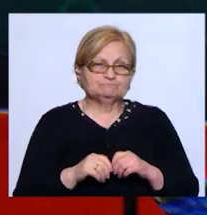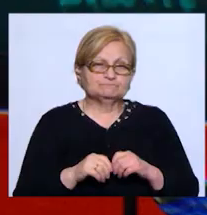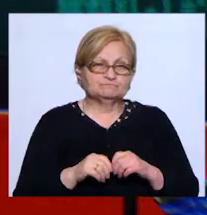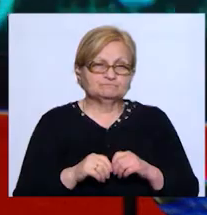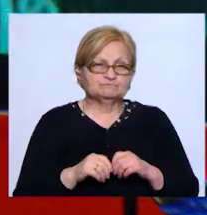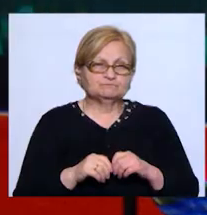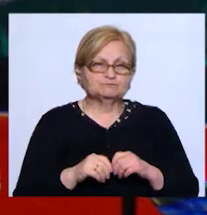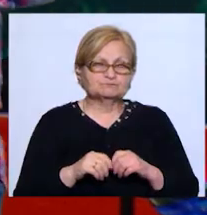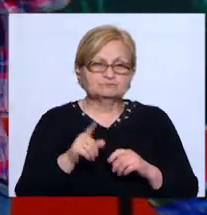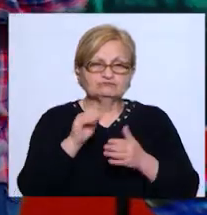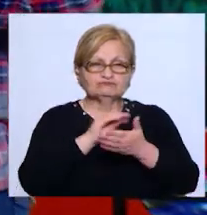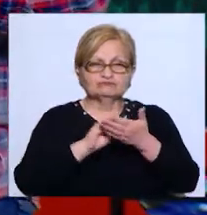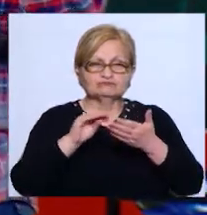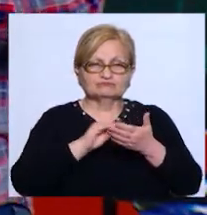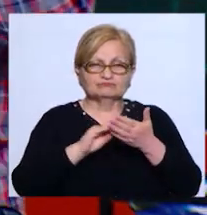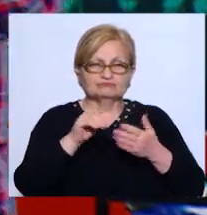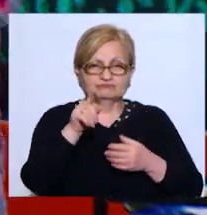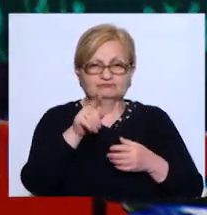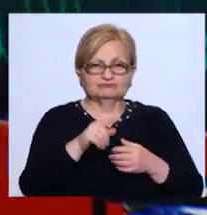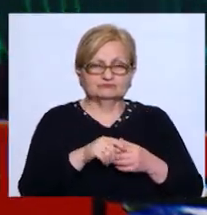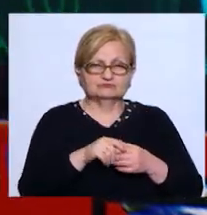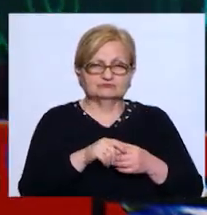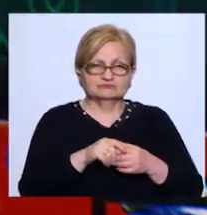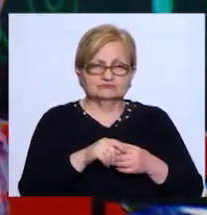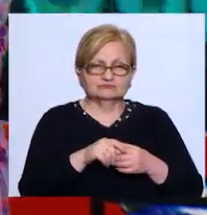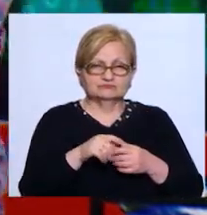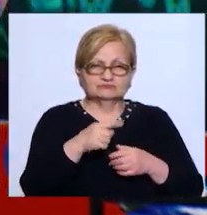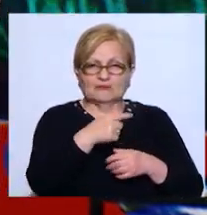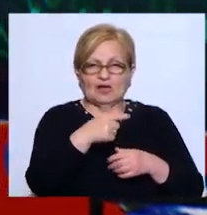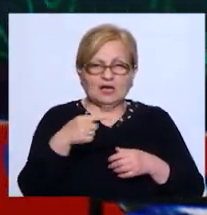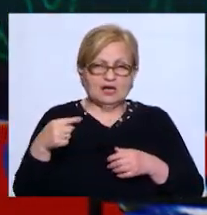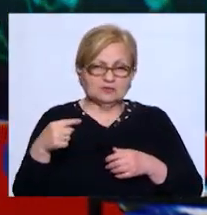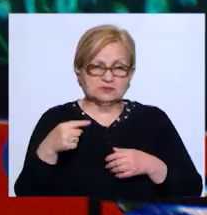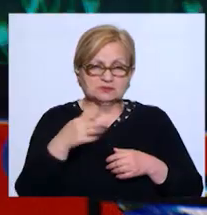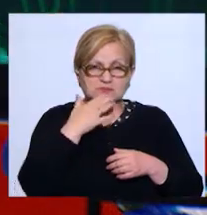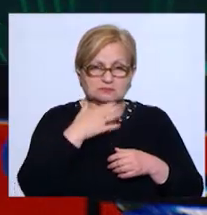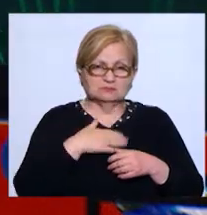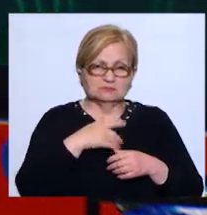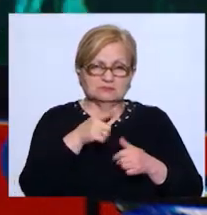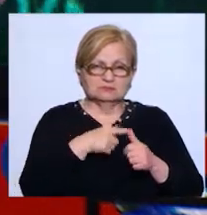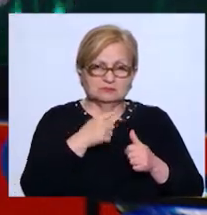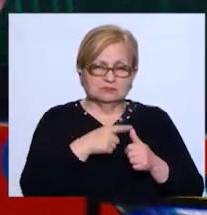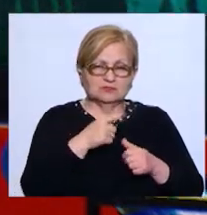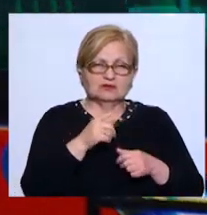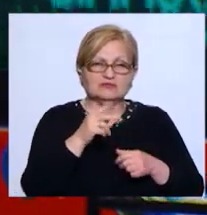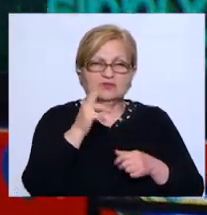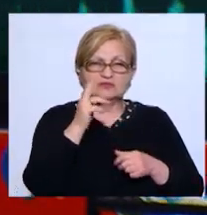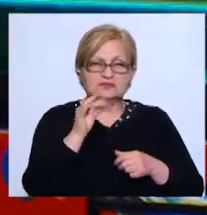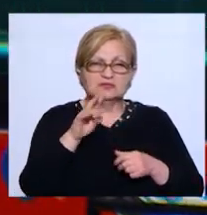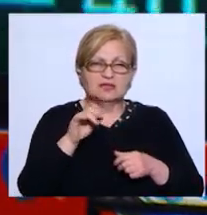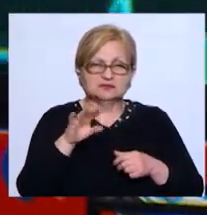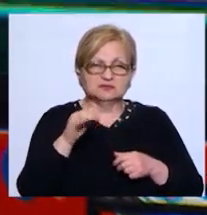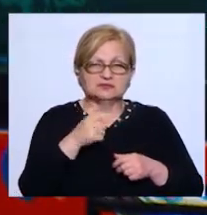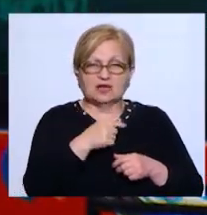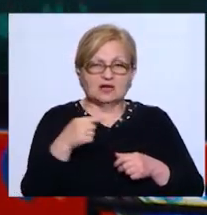აი ასე ჩაიწერება წილადი რიცხვი, რომელსაც აქვს ხაზი, ამ ხაზს ქვია წილადის ხაზი. მეც აქ